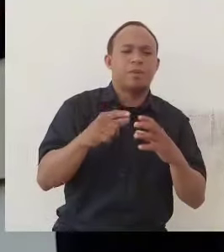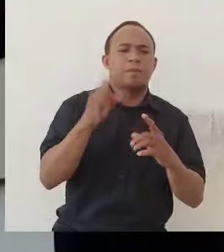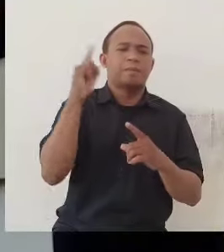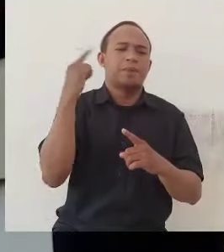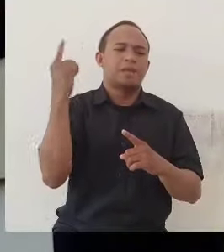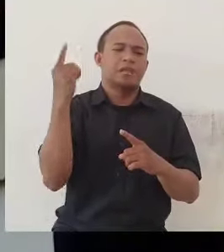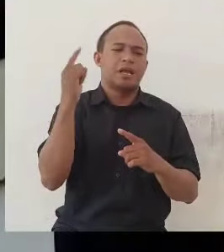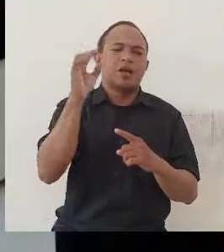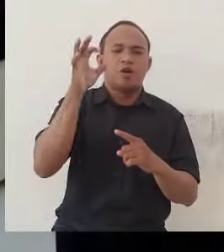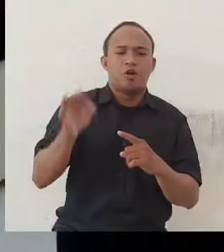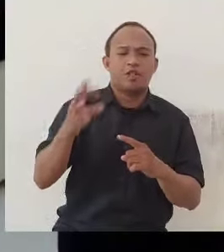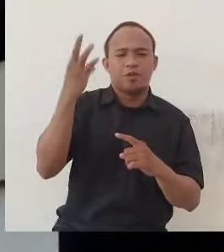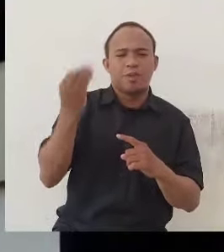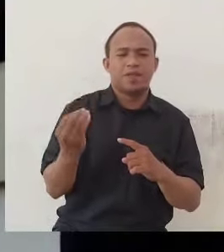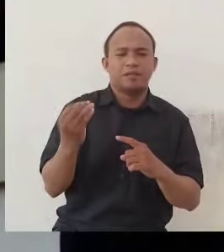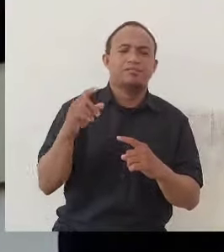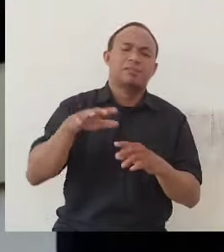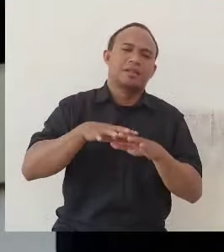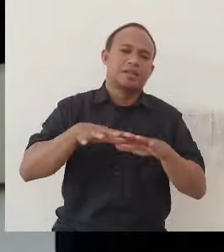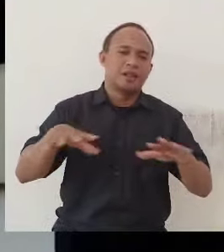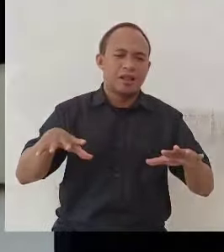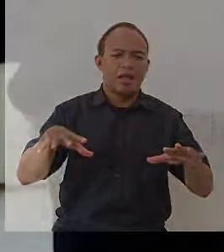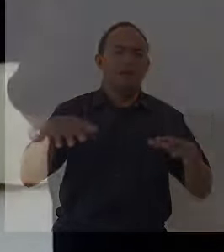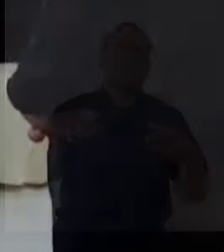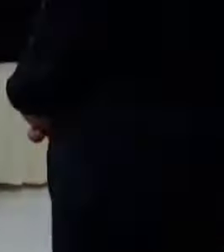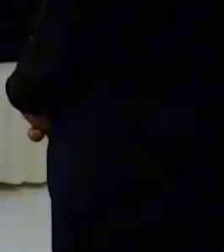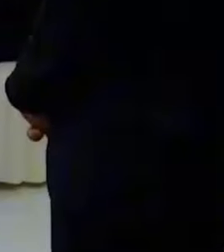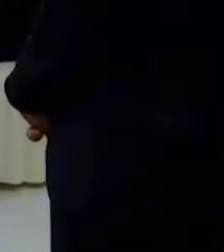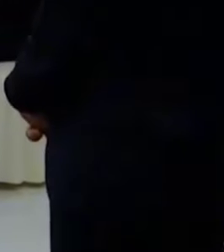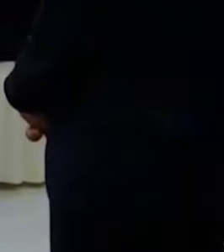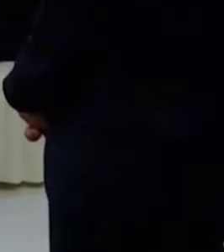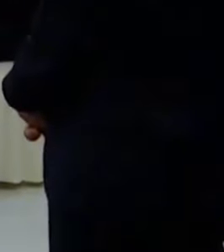antara pemerintah kabupaten kota dengan kantor pertanahan.